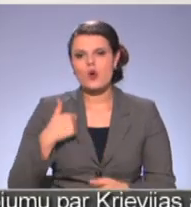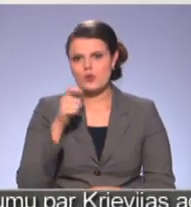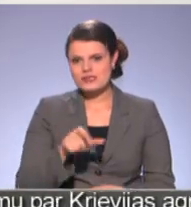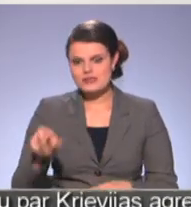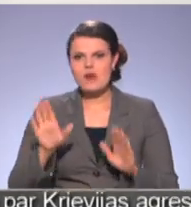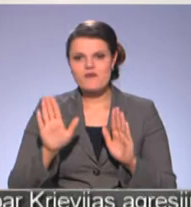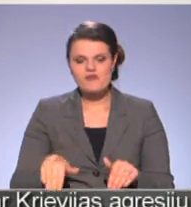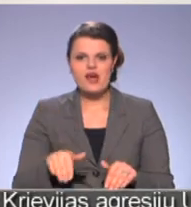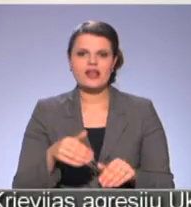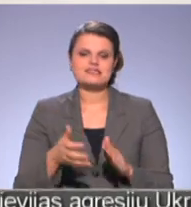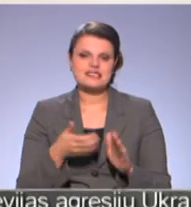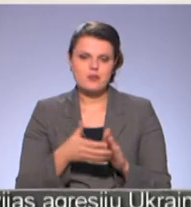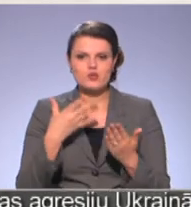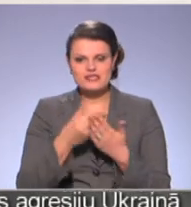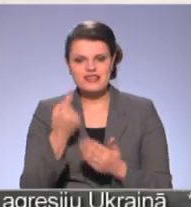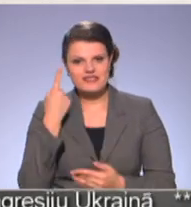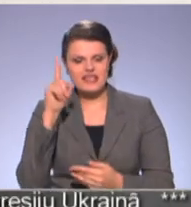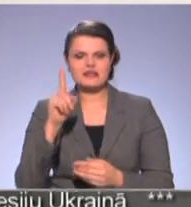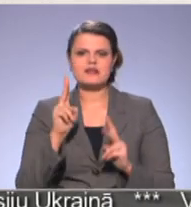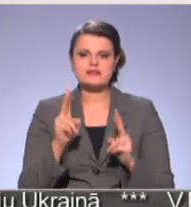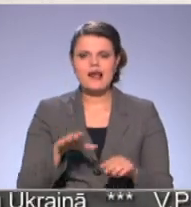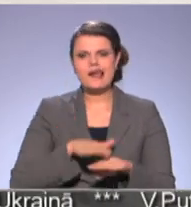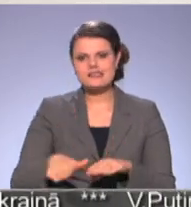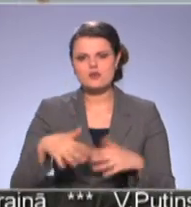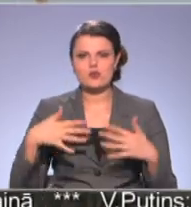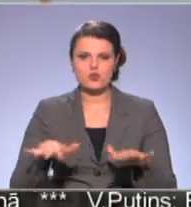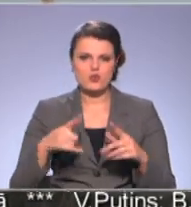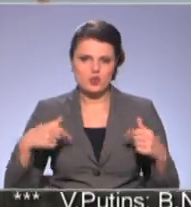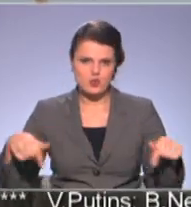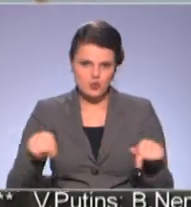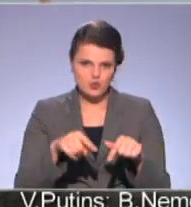jūras telpas izmantošanā. Kristīne Freimane, Baiba Demberga, Ģirds Grenevits, Talsu televīzija.